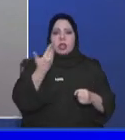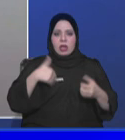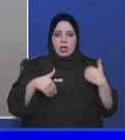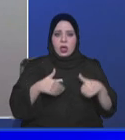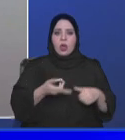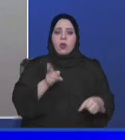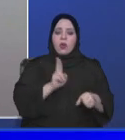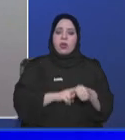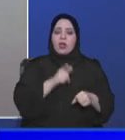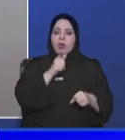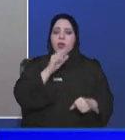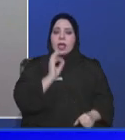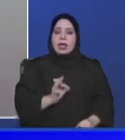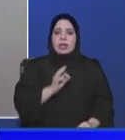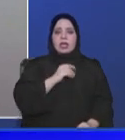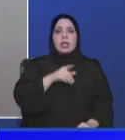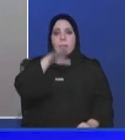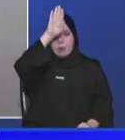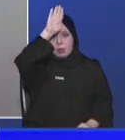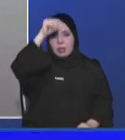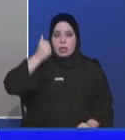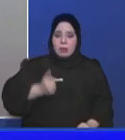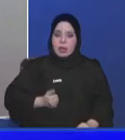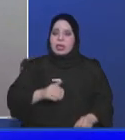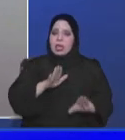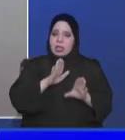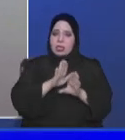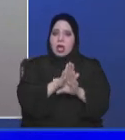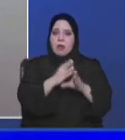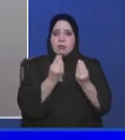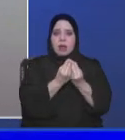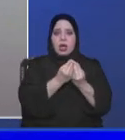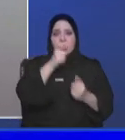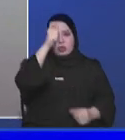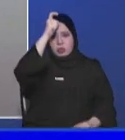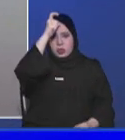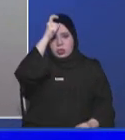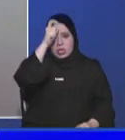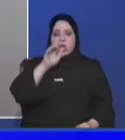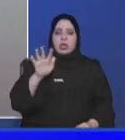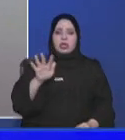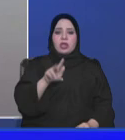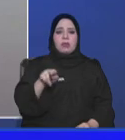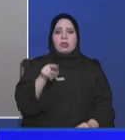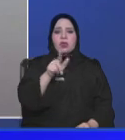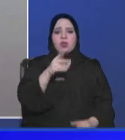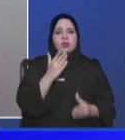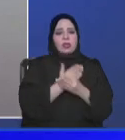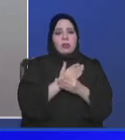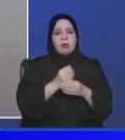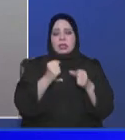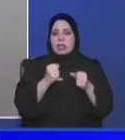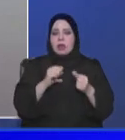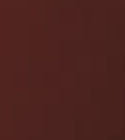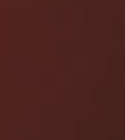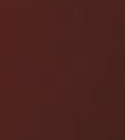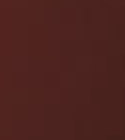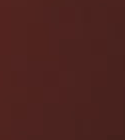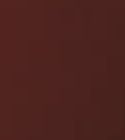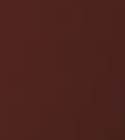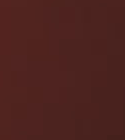العاجل مؤكدا تعاطف المملكه وتضامنها مع تركيا وشعبها الشقيق في هذه الكارثه المؤلمه